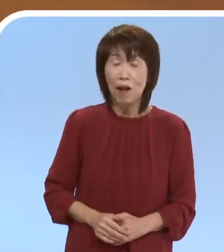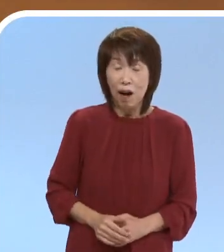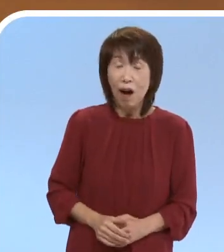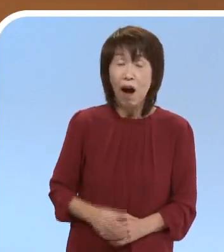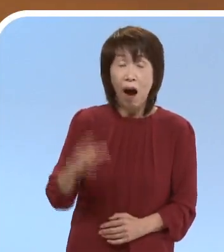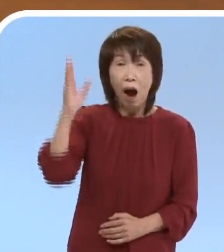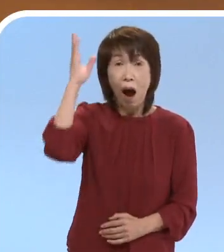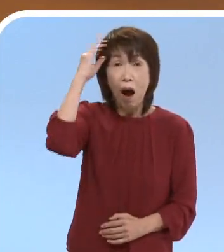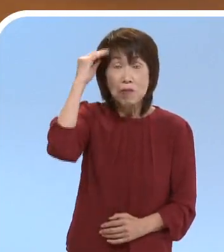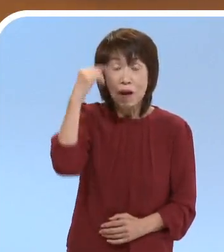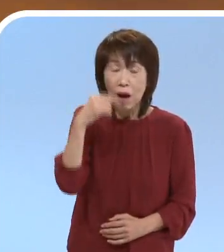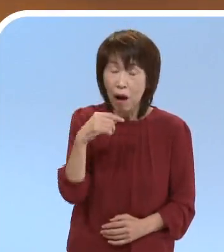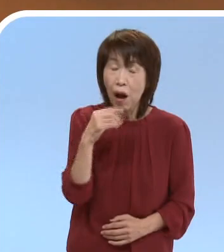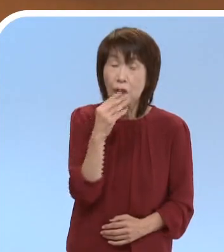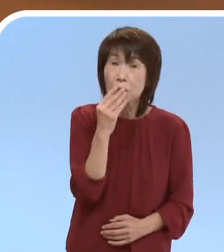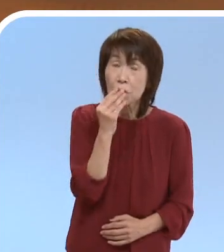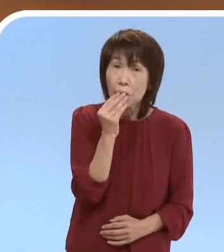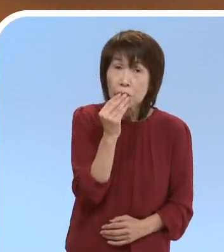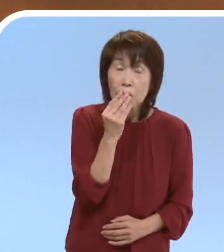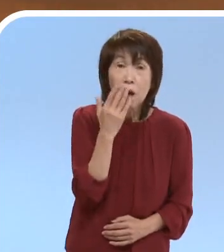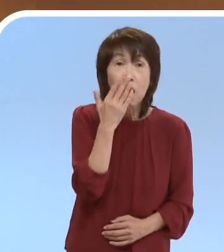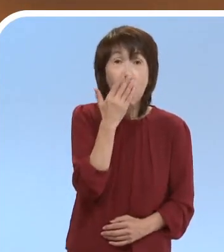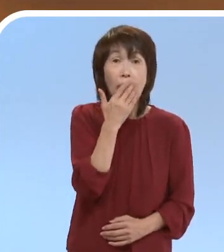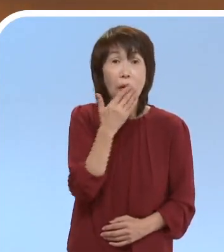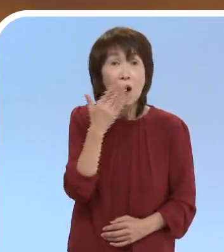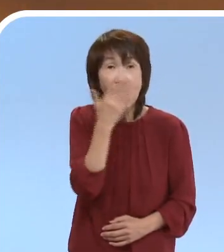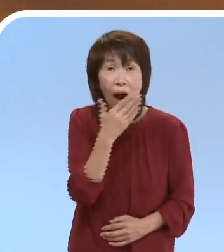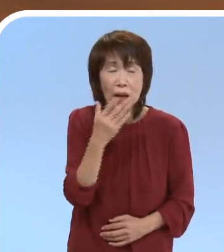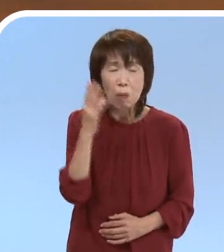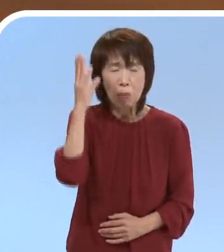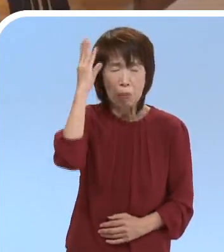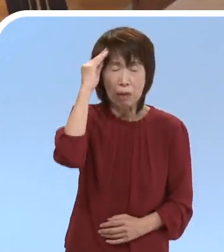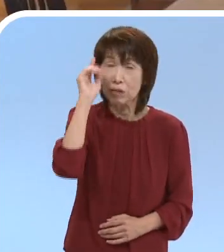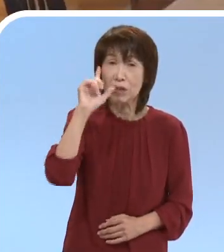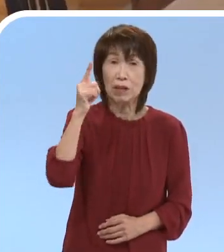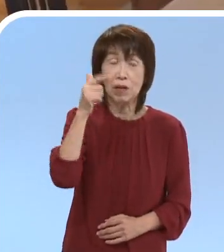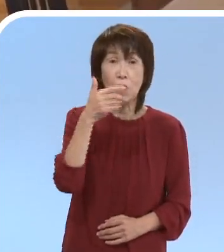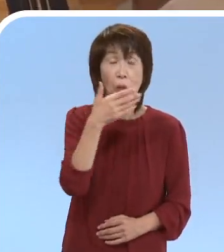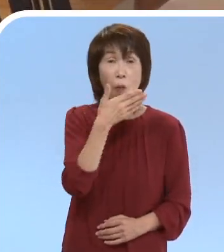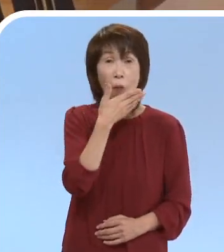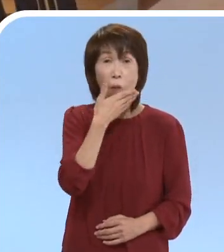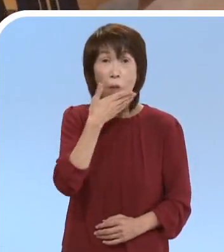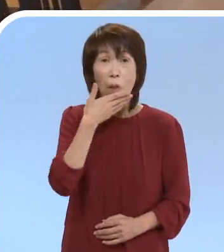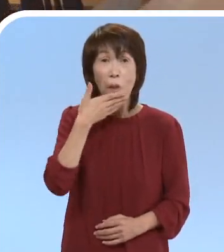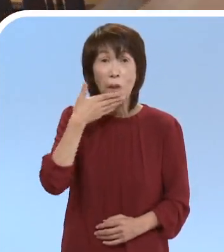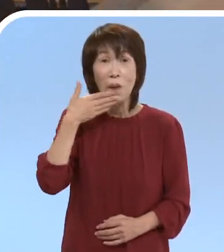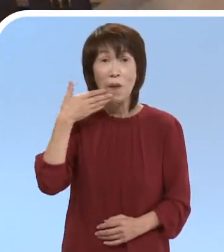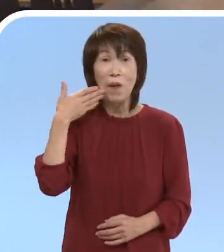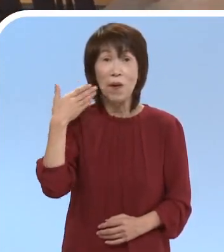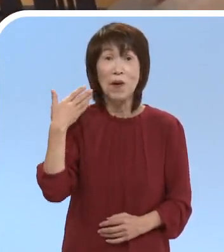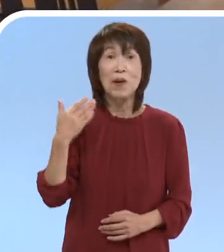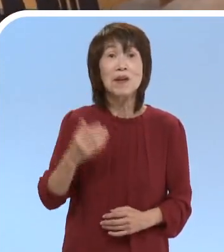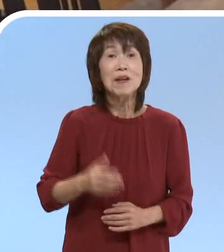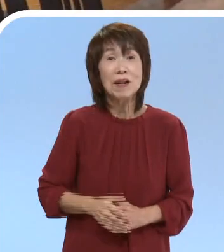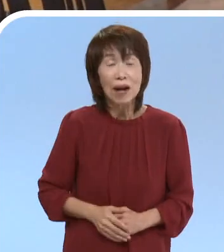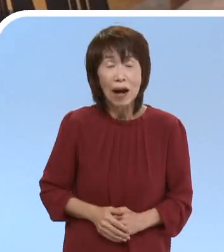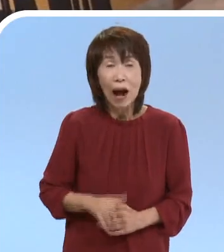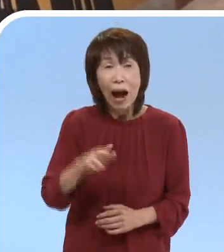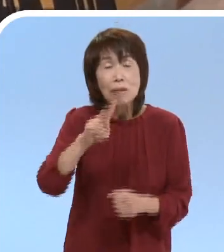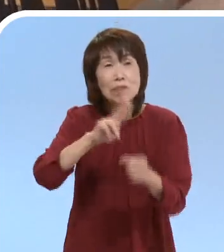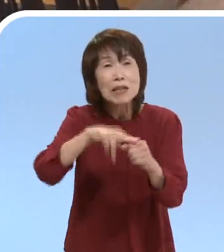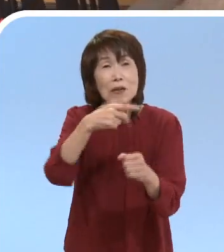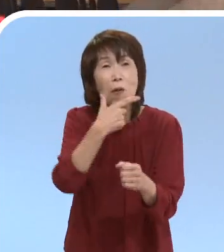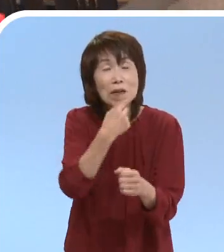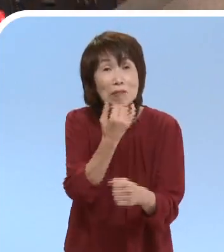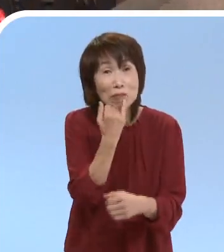脂が甘いですね。 すごい、でもそんなしつこくなくて、うんうん、さっぱりする。おいしいです。ちょっとビールい